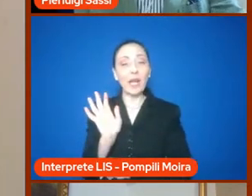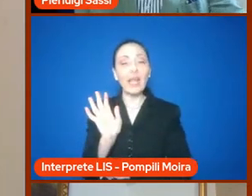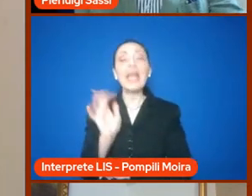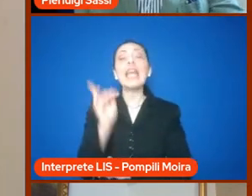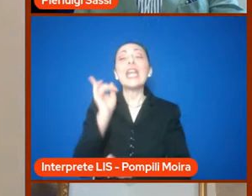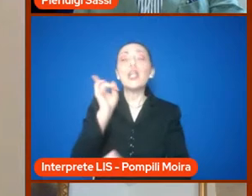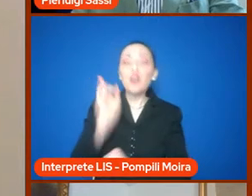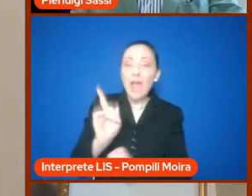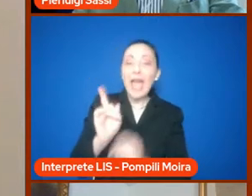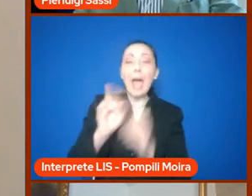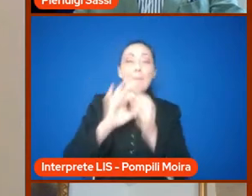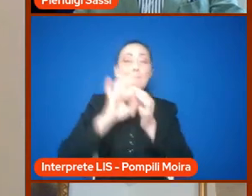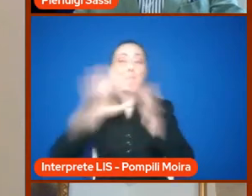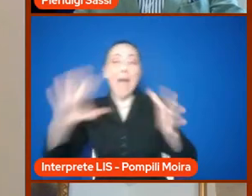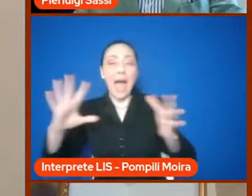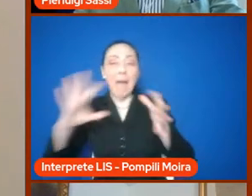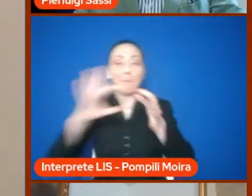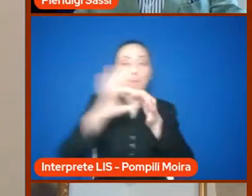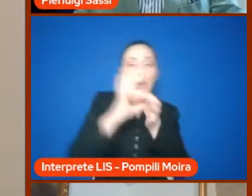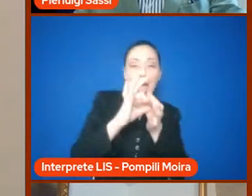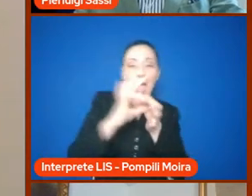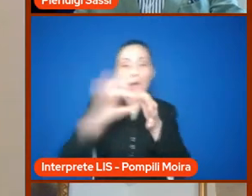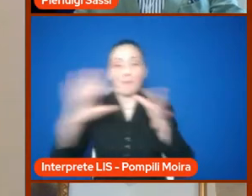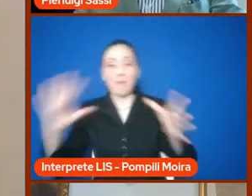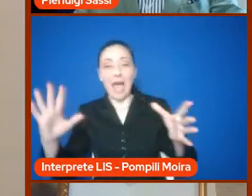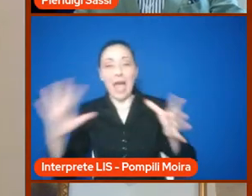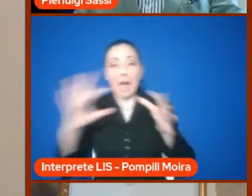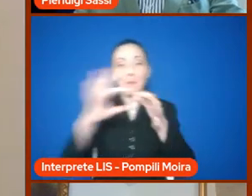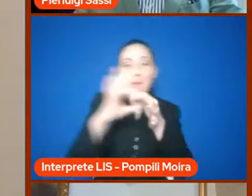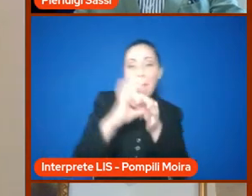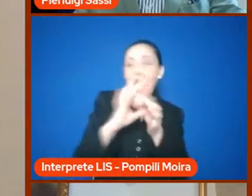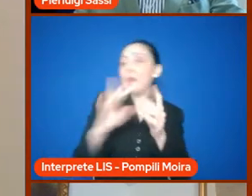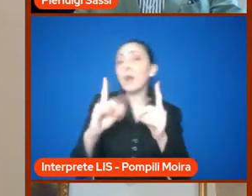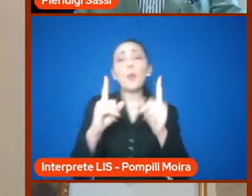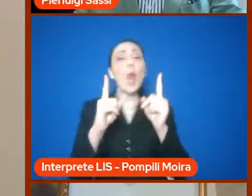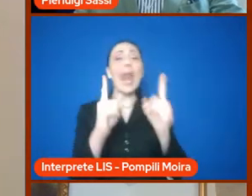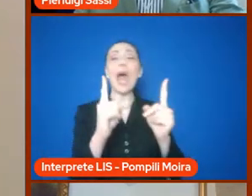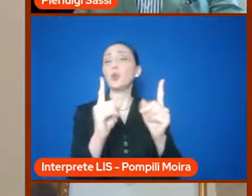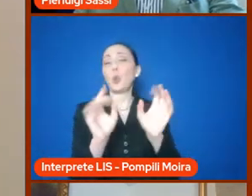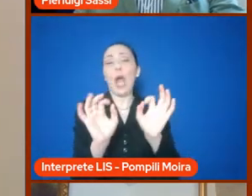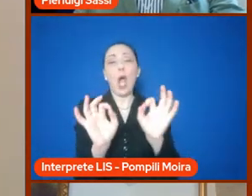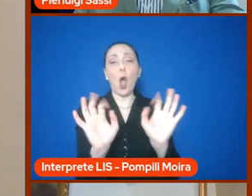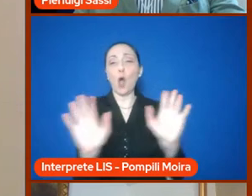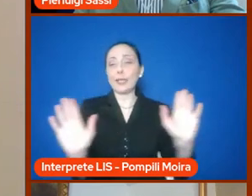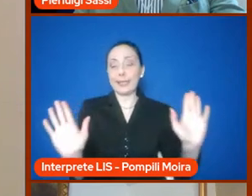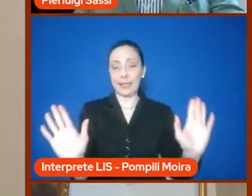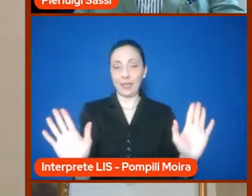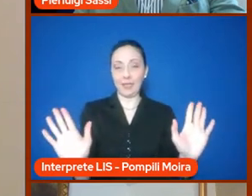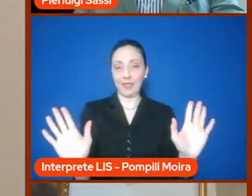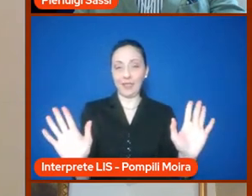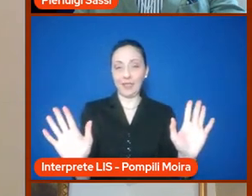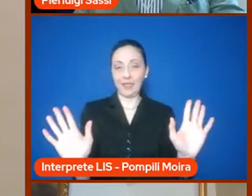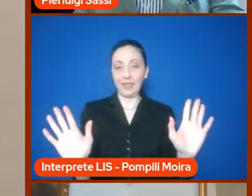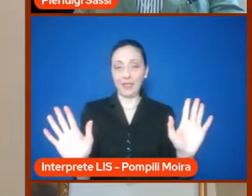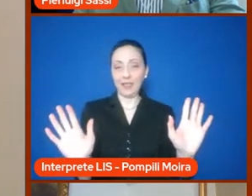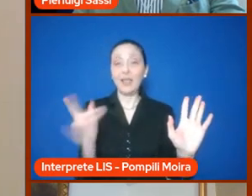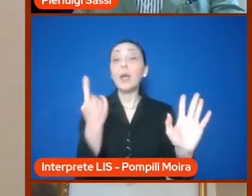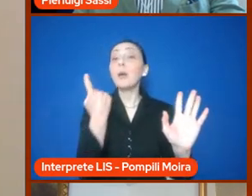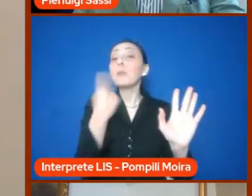discontinuità-continuità nelle transizioni, proprio a livello della natura. E dunque questo è un tipo di tipo,